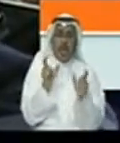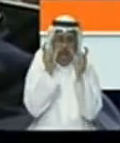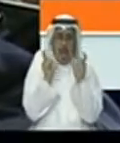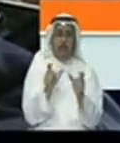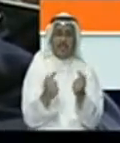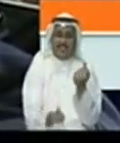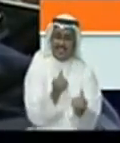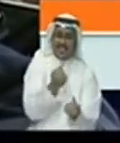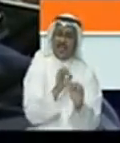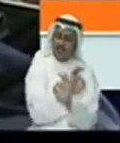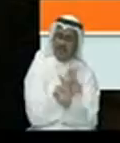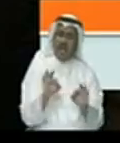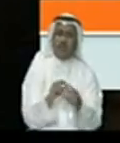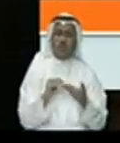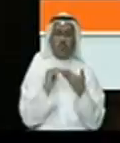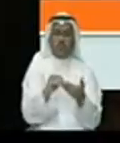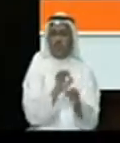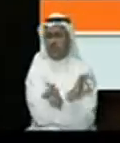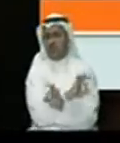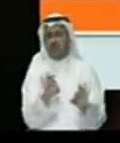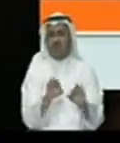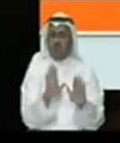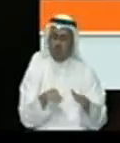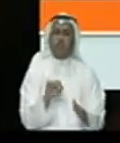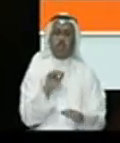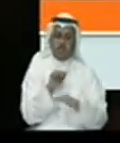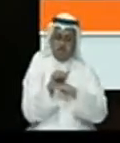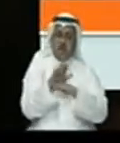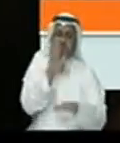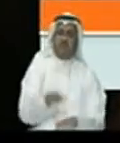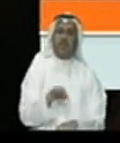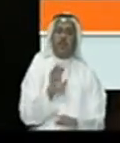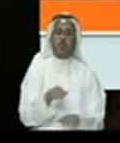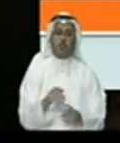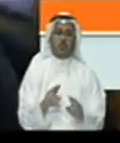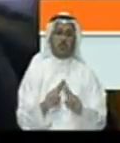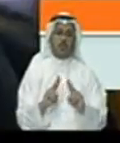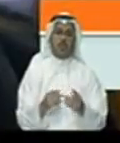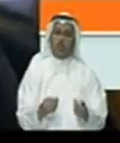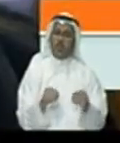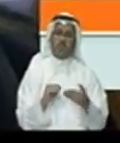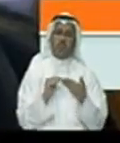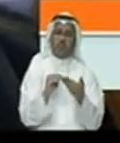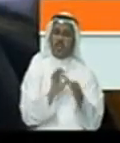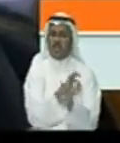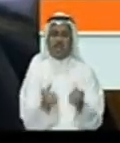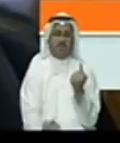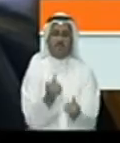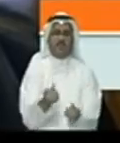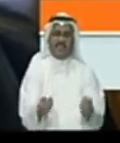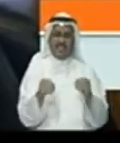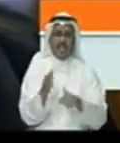وخصوصا في مجالات الإدارة المستدامة للمواد الطبيعية وإنتاج المحاصيل الزراعية